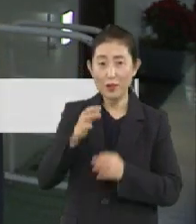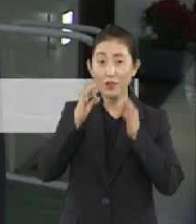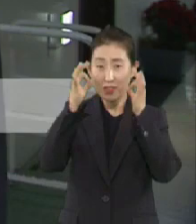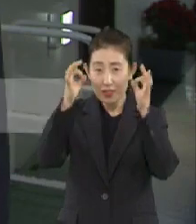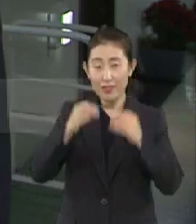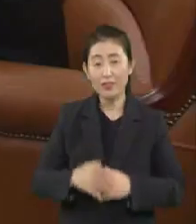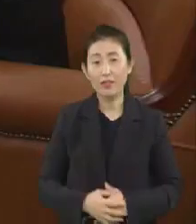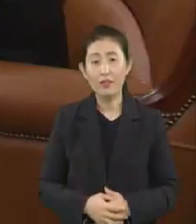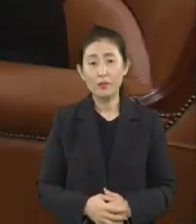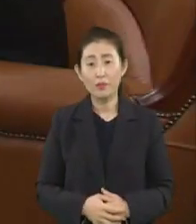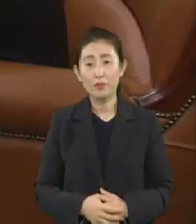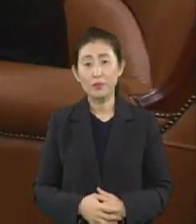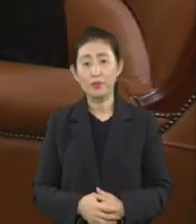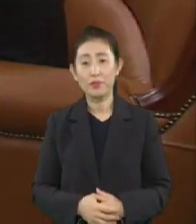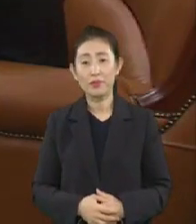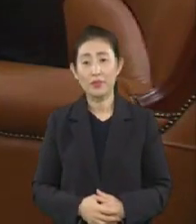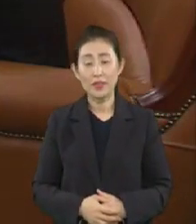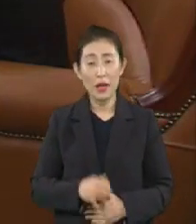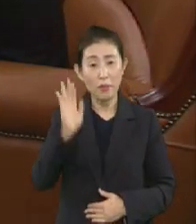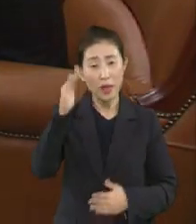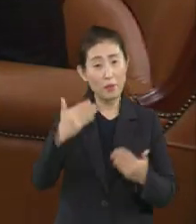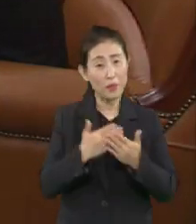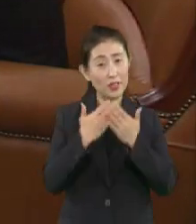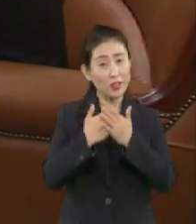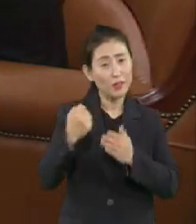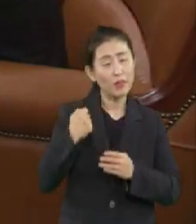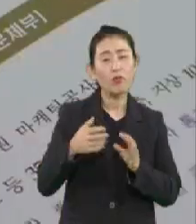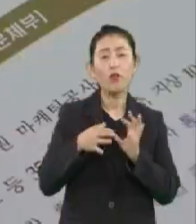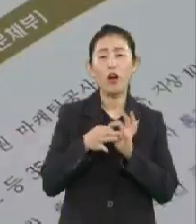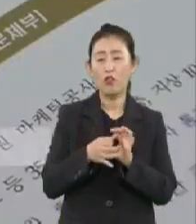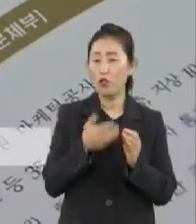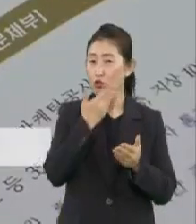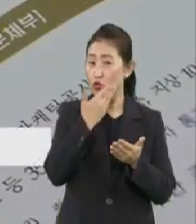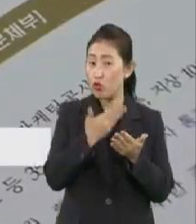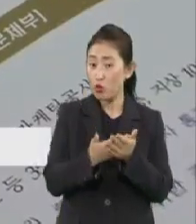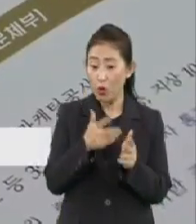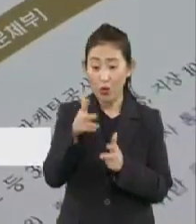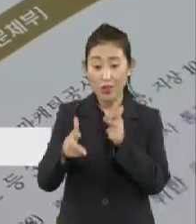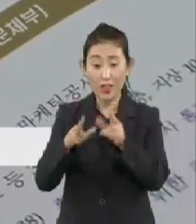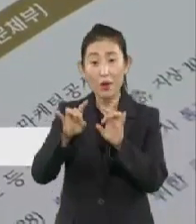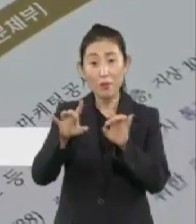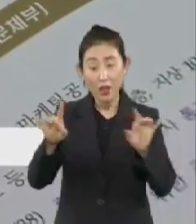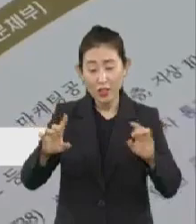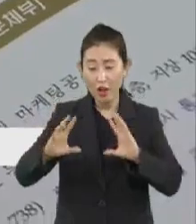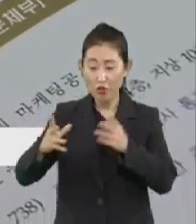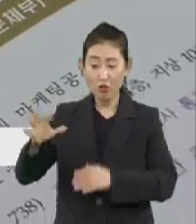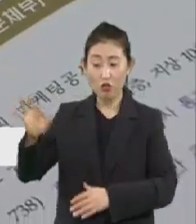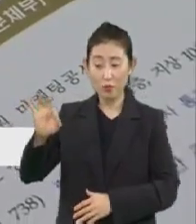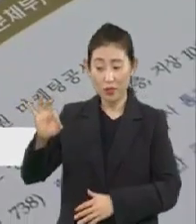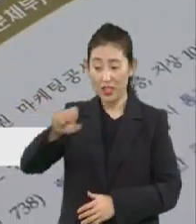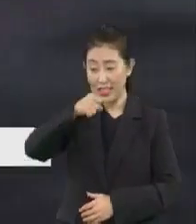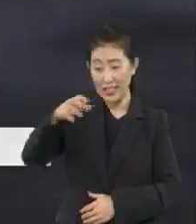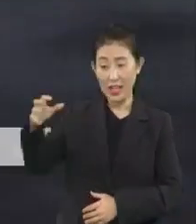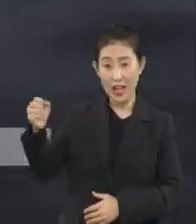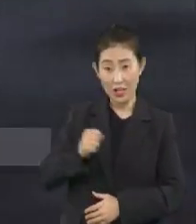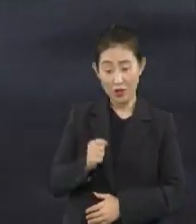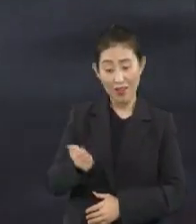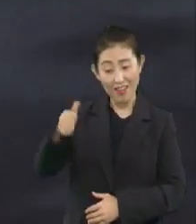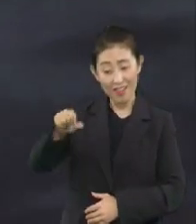다하겠습니다. 미래 성장 동력과 연결되어 있는 지역의 사업들이 국비 예산 확보로